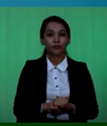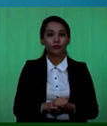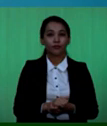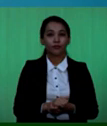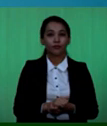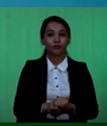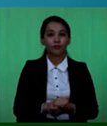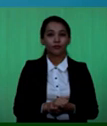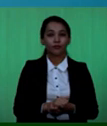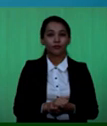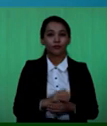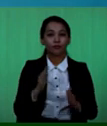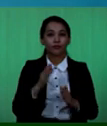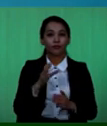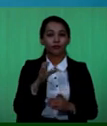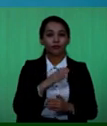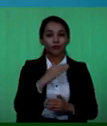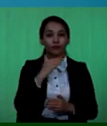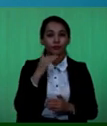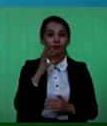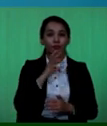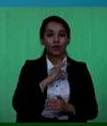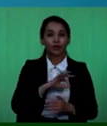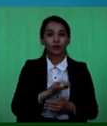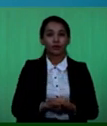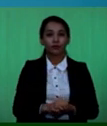Tabiiy boyliklarimizdan ko'p miqdorda foydalanishi.